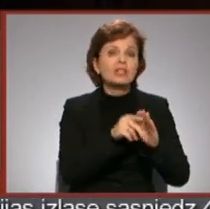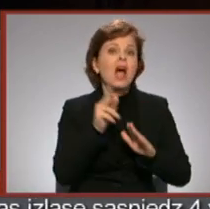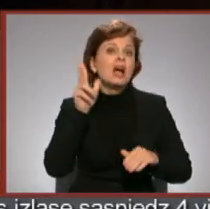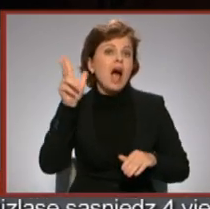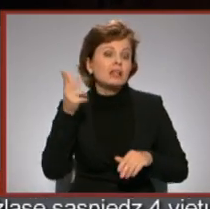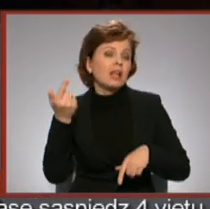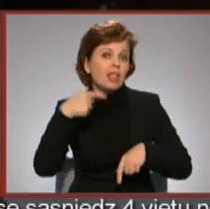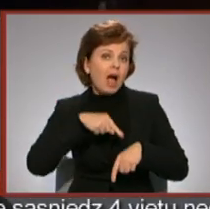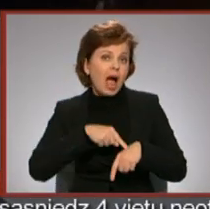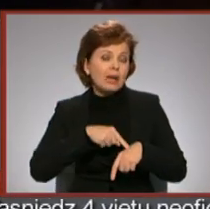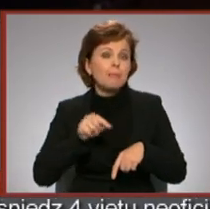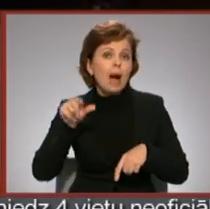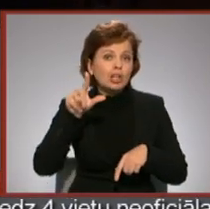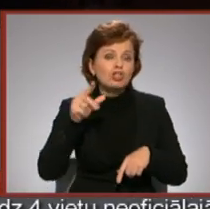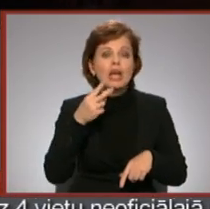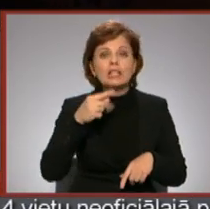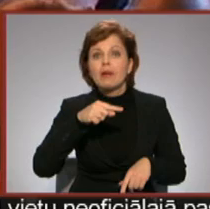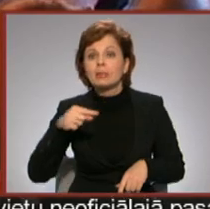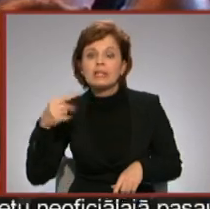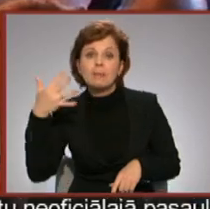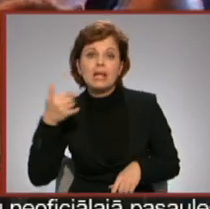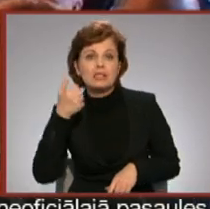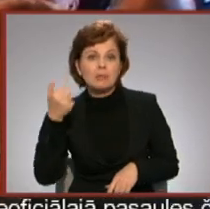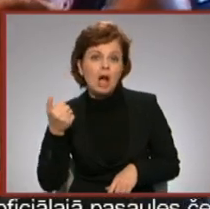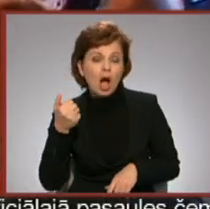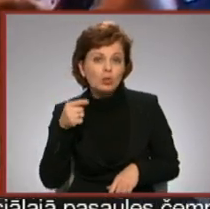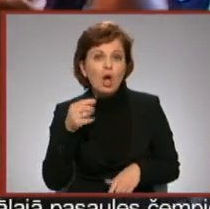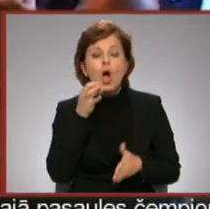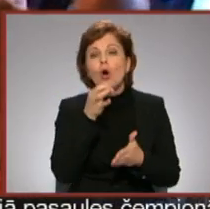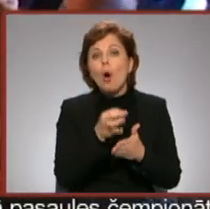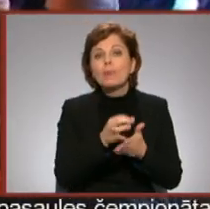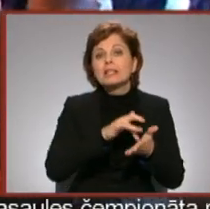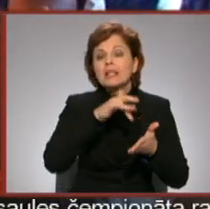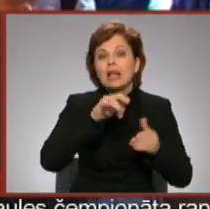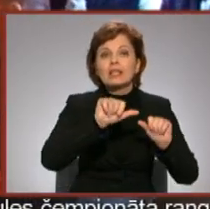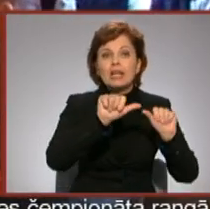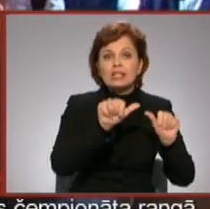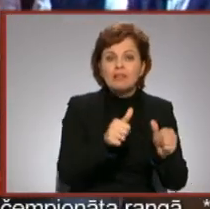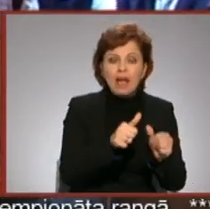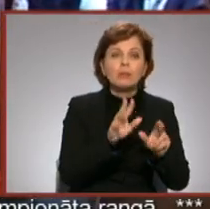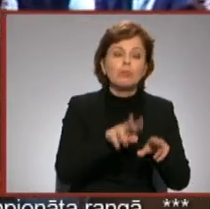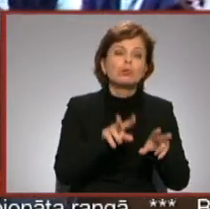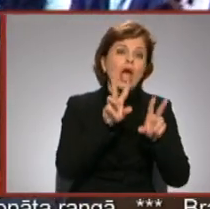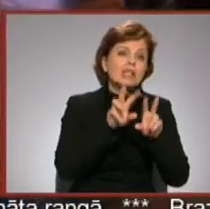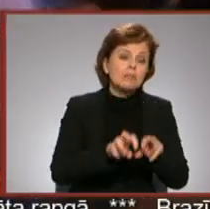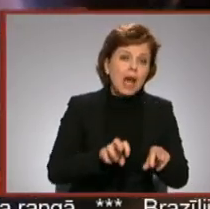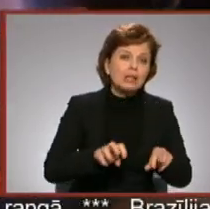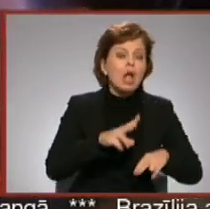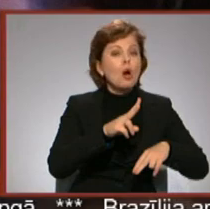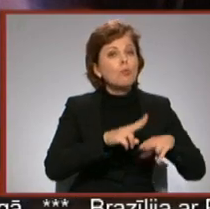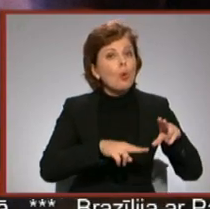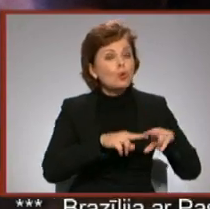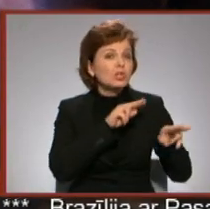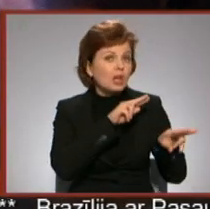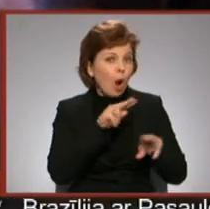laika palielināšana no 2 līdz 5 gadiem un kompetences centra izveide, kas veic gan projekta ekspertīzi, gan būvuzraudzību. Un, lai gan